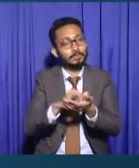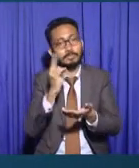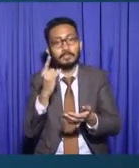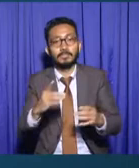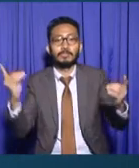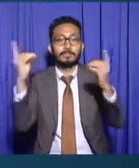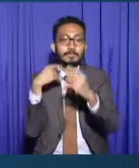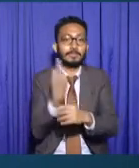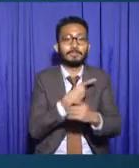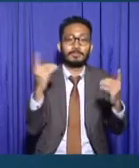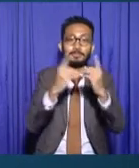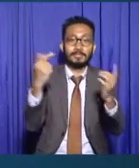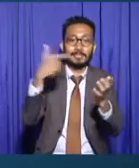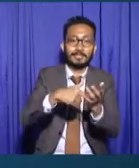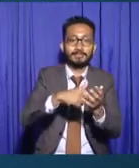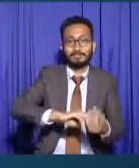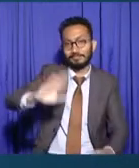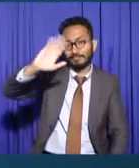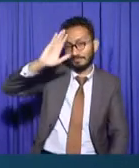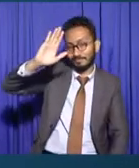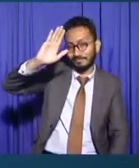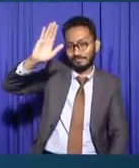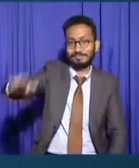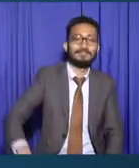Semoga kita berjumpa lagi